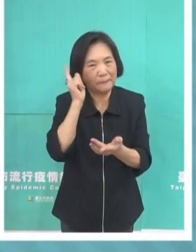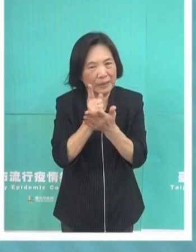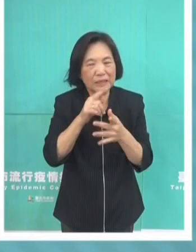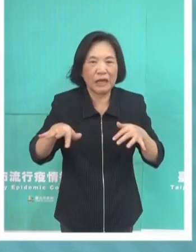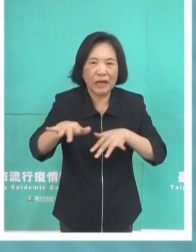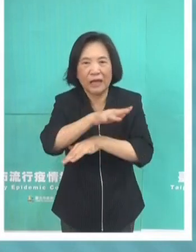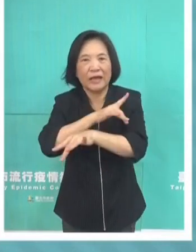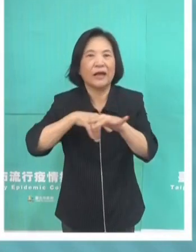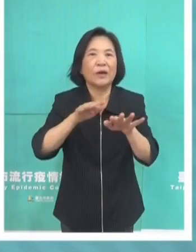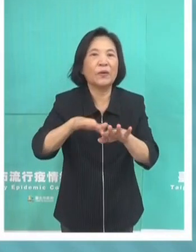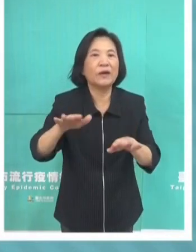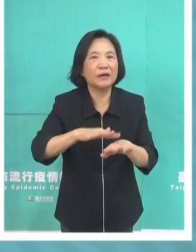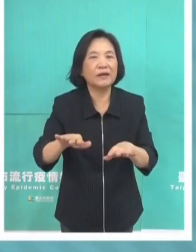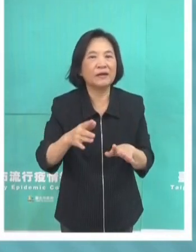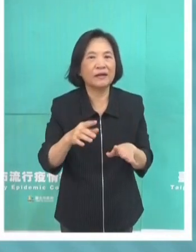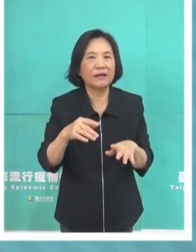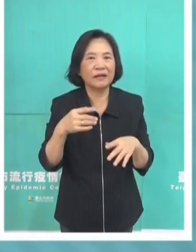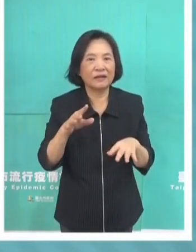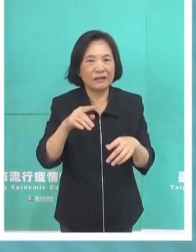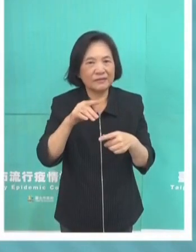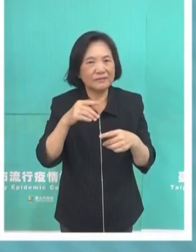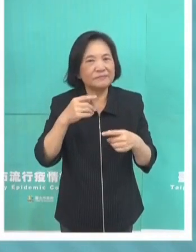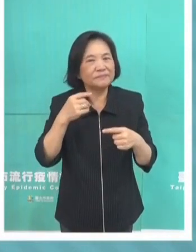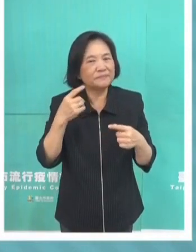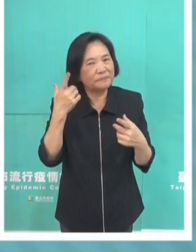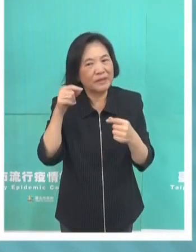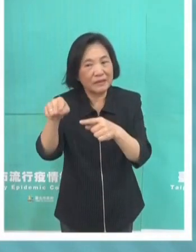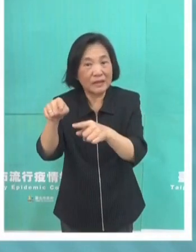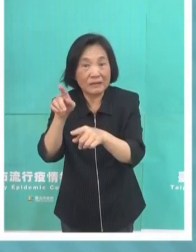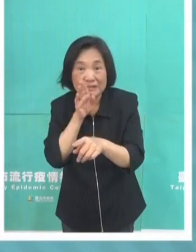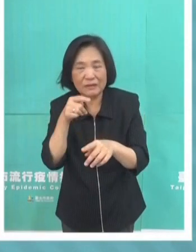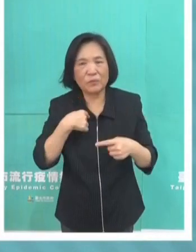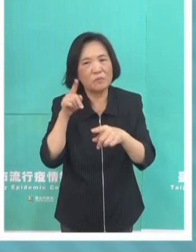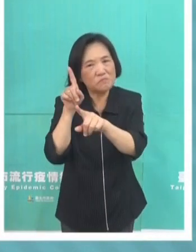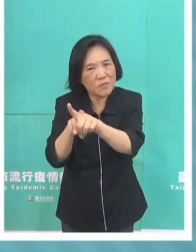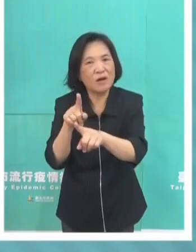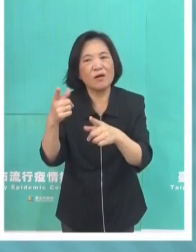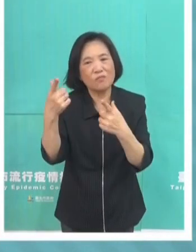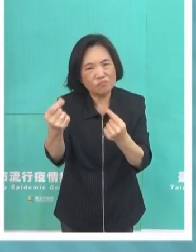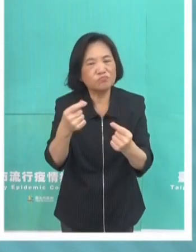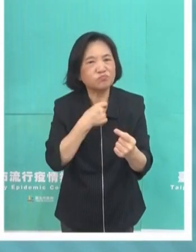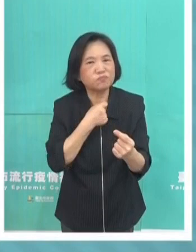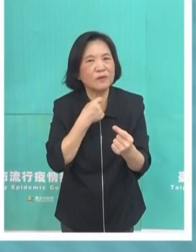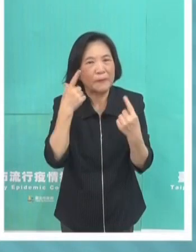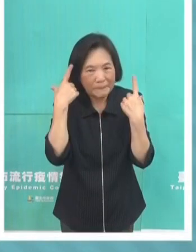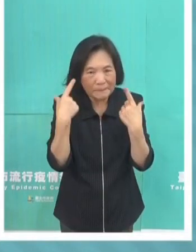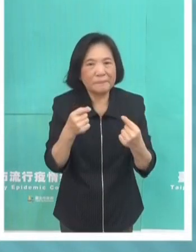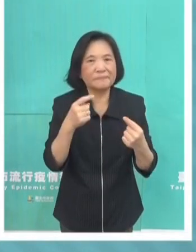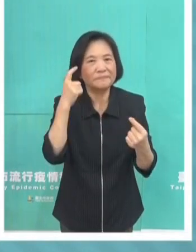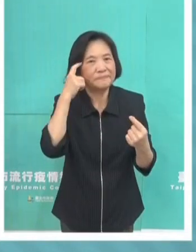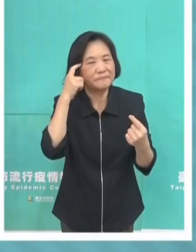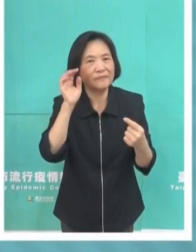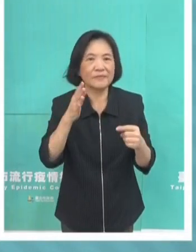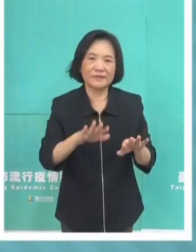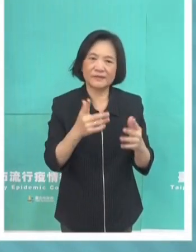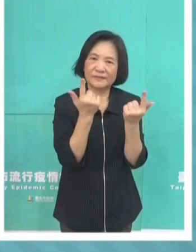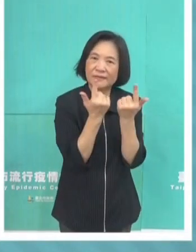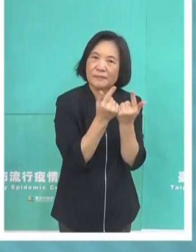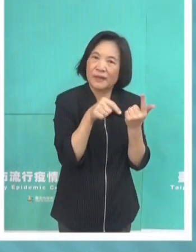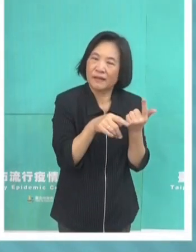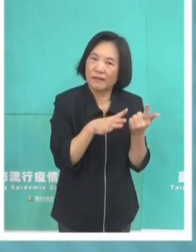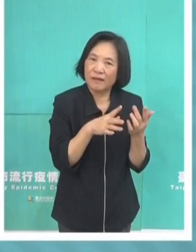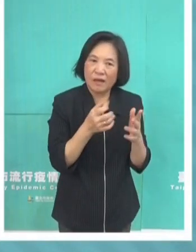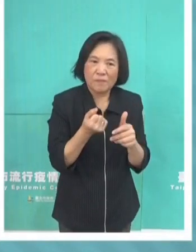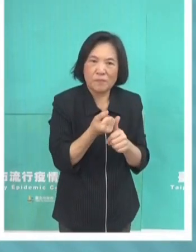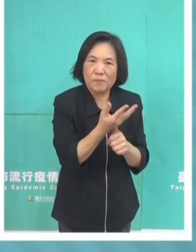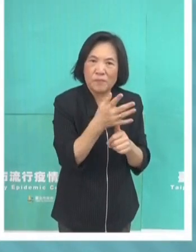个很多标准应该理论上应该要一致的哈。不过在台北市没有确